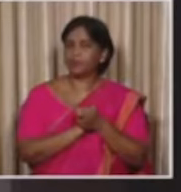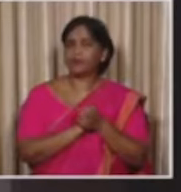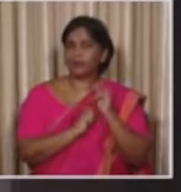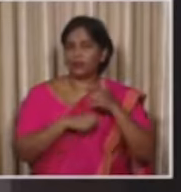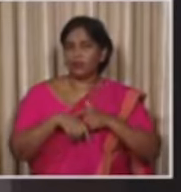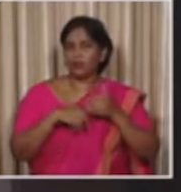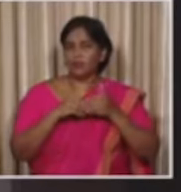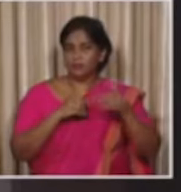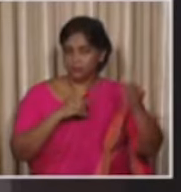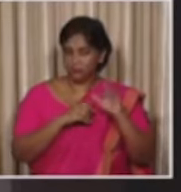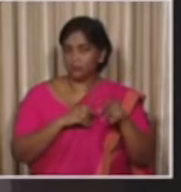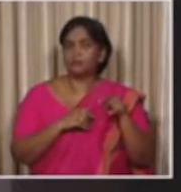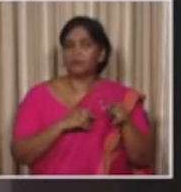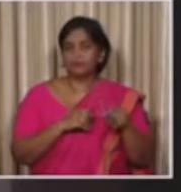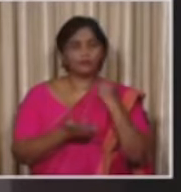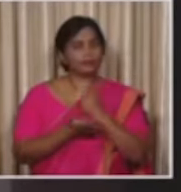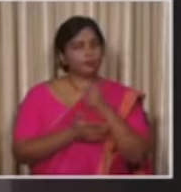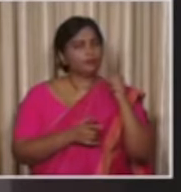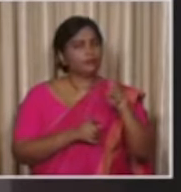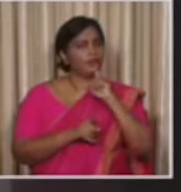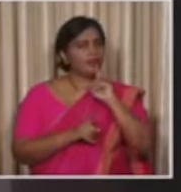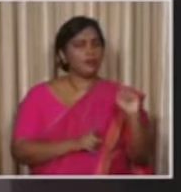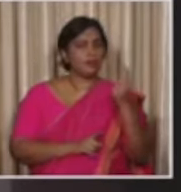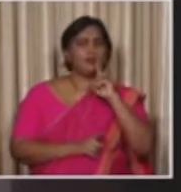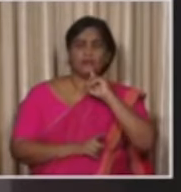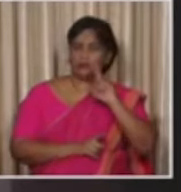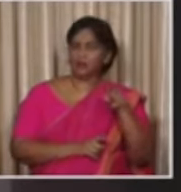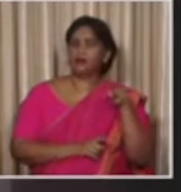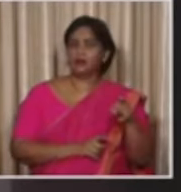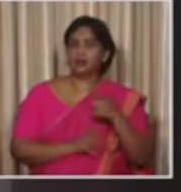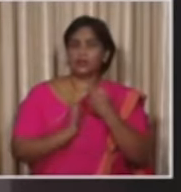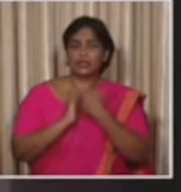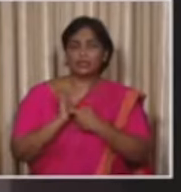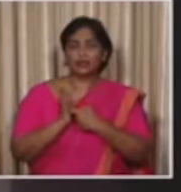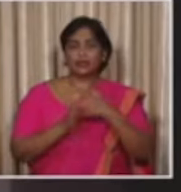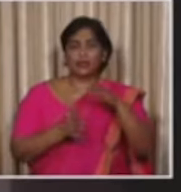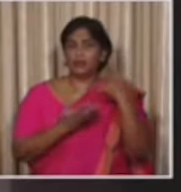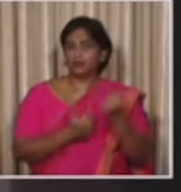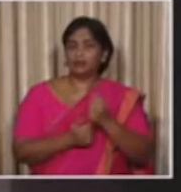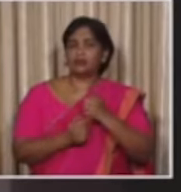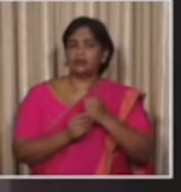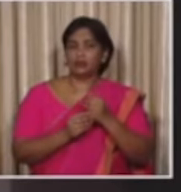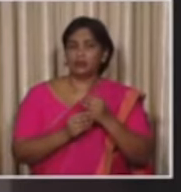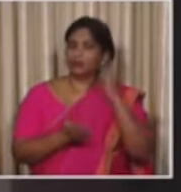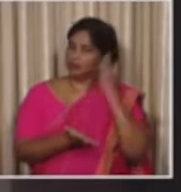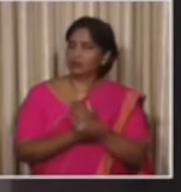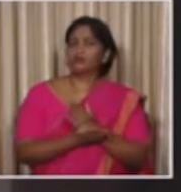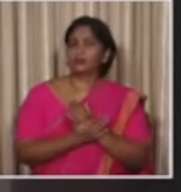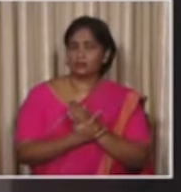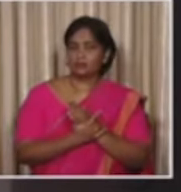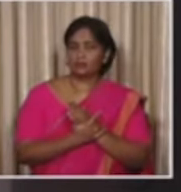යම් කාලයක් යනවනම් මේ බැංකු පද්ධතියට නියෝගයක් දෙන්නට ඕන. මේ පරාට එක්සිකියුෂන්ස් ක්‍රියාත්මක කිරීම වහමත්